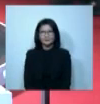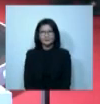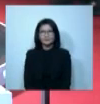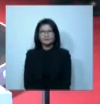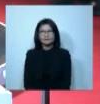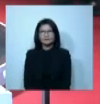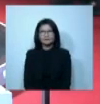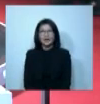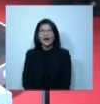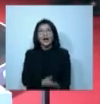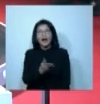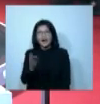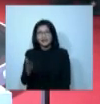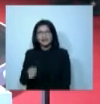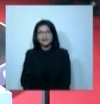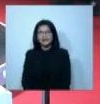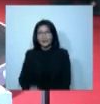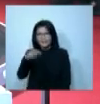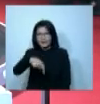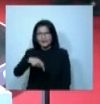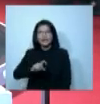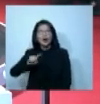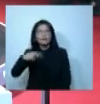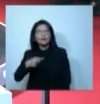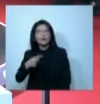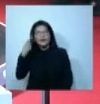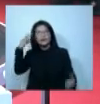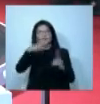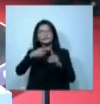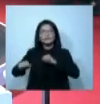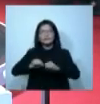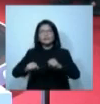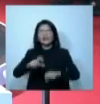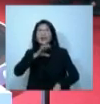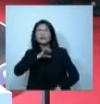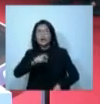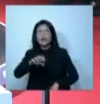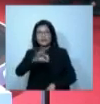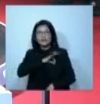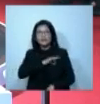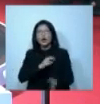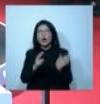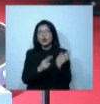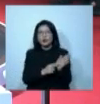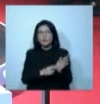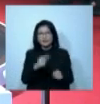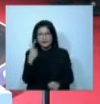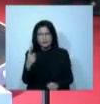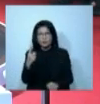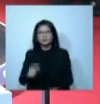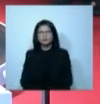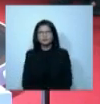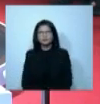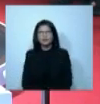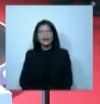capres, nanti apa yang perlu diubah atau apa yang perlu lebih dipersiapkan lagi untuk bisa